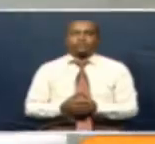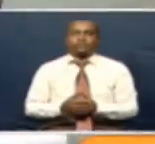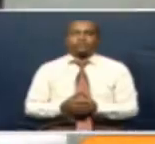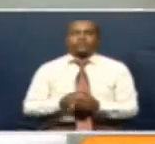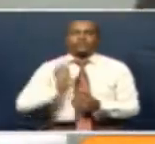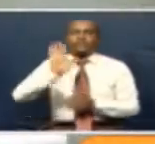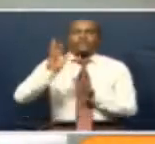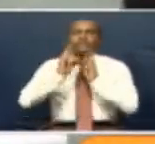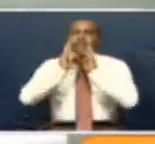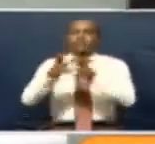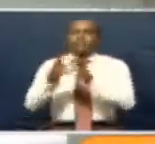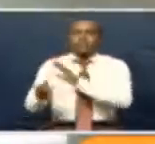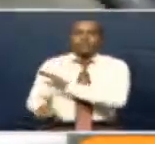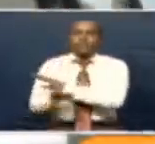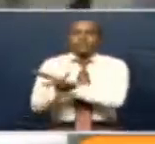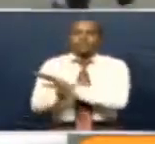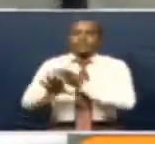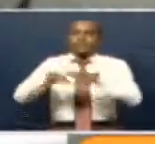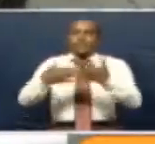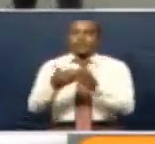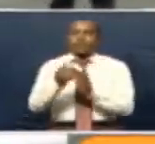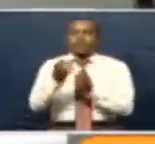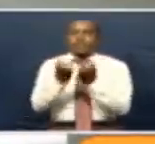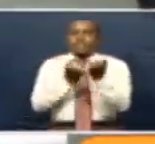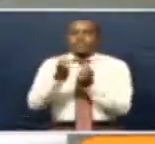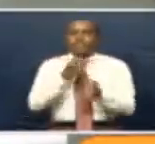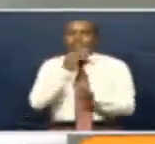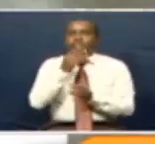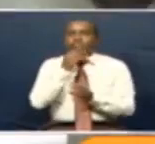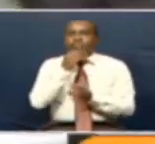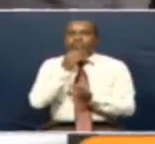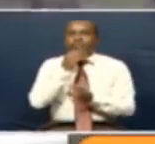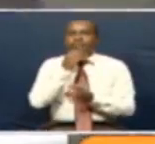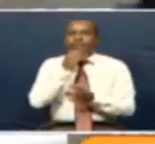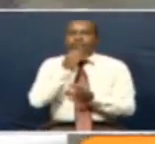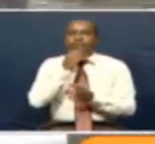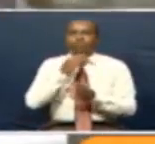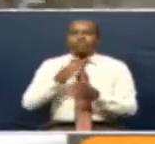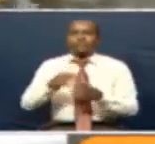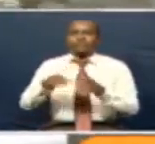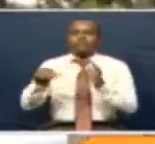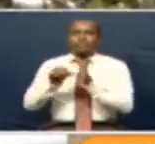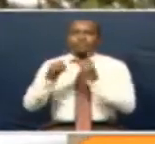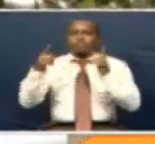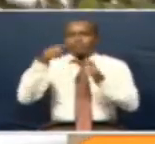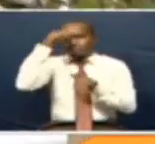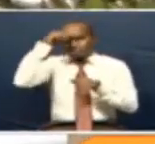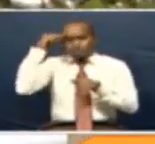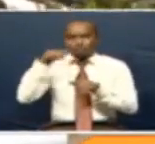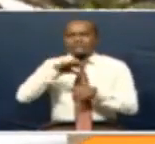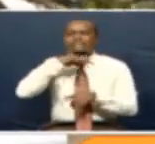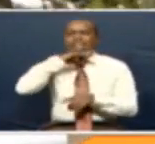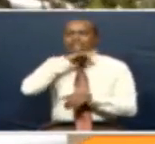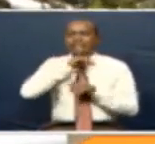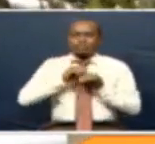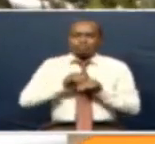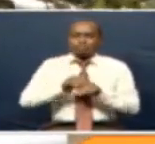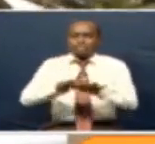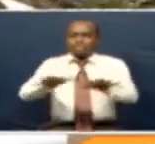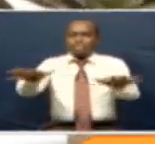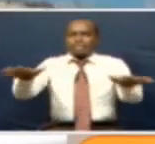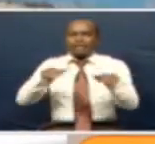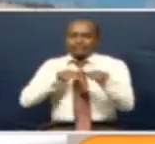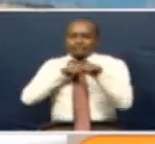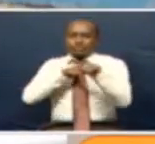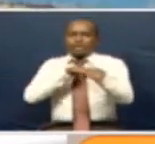Katika taarifa yake, Muriuki alieleza jinsi wafanyabiashara walivyoghasika na hali ya jiji la Nairobi, uchafu wa maji taka, misongamano